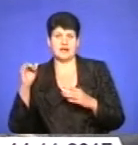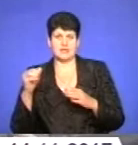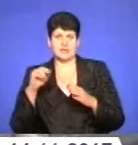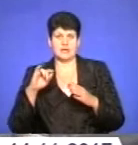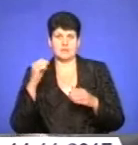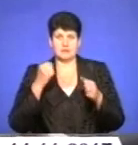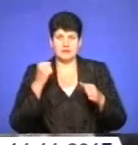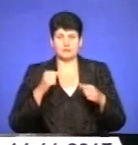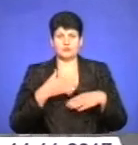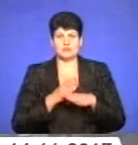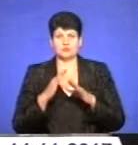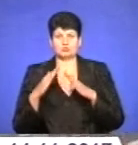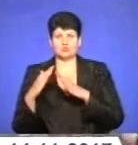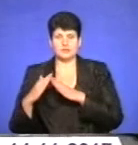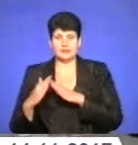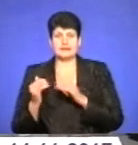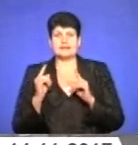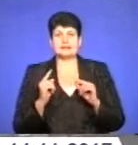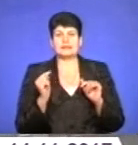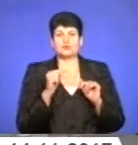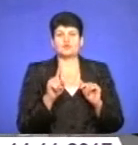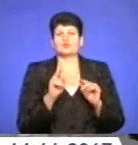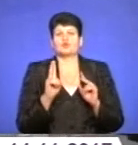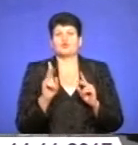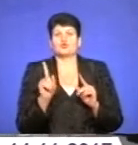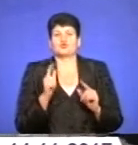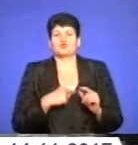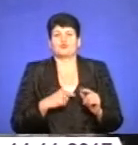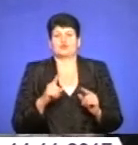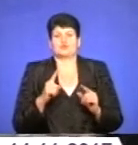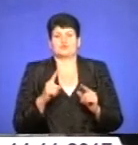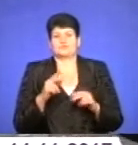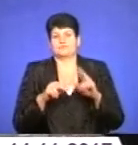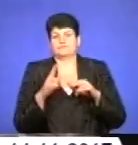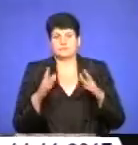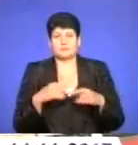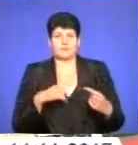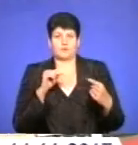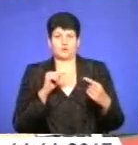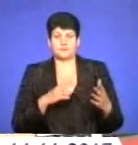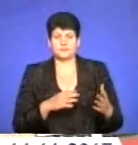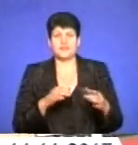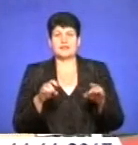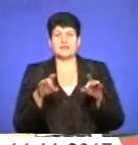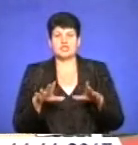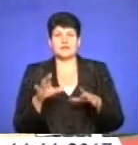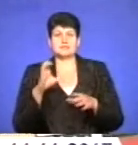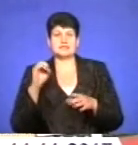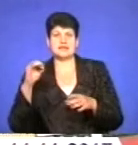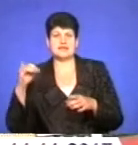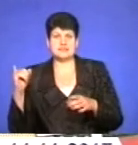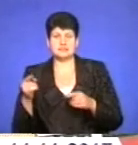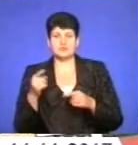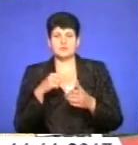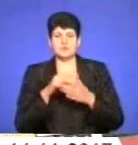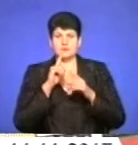будинки потріскають. Тільки для того, щоб хтось собі якийсь куточок нажив. Ні, ми проти цього. Рішенням сесії Тернопільської міської ради